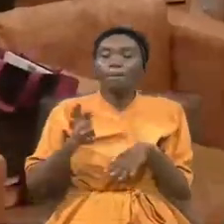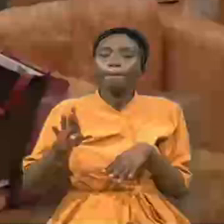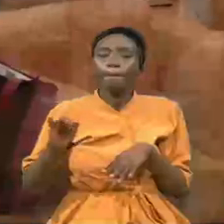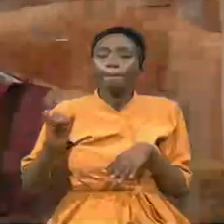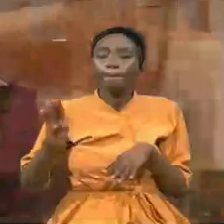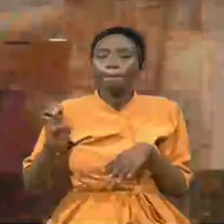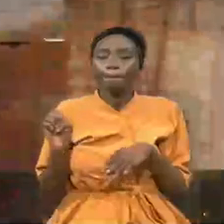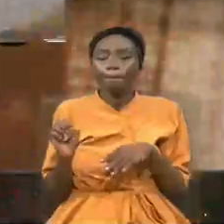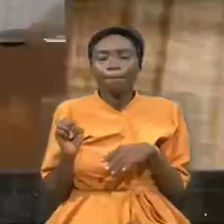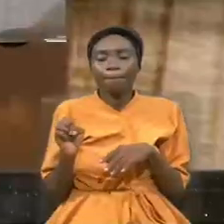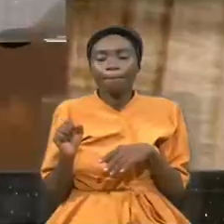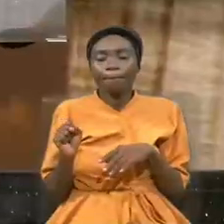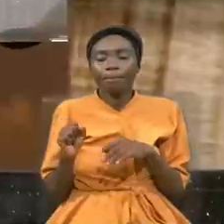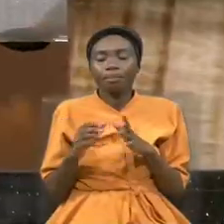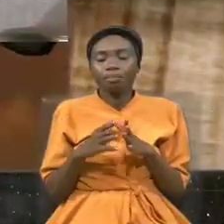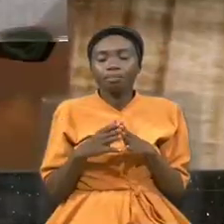présents.